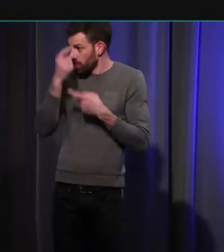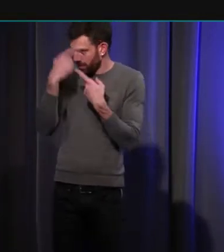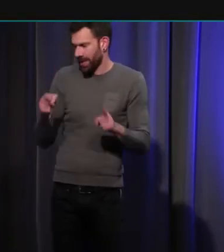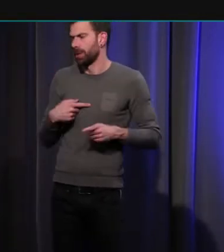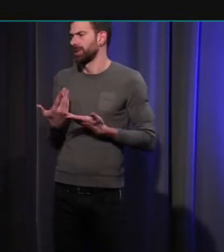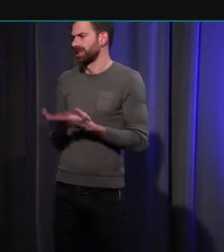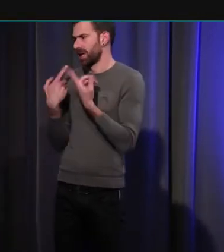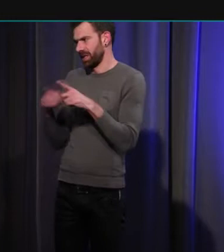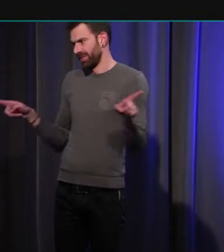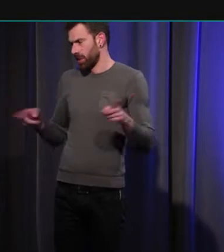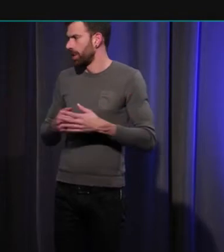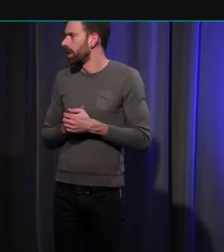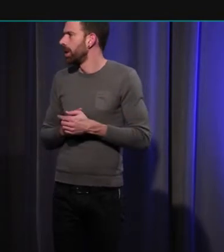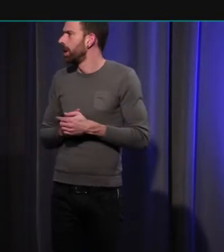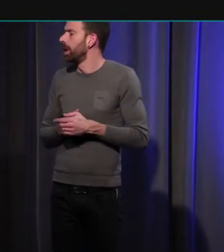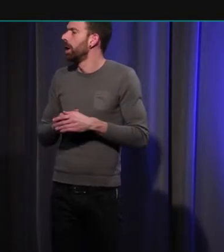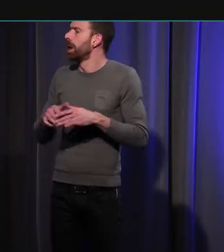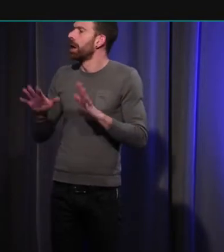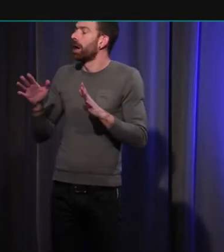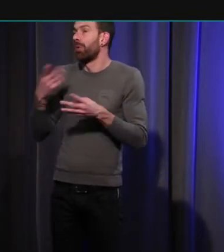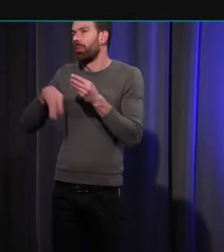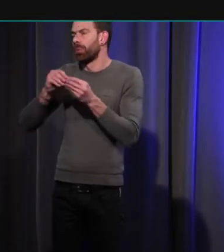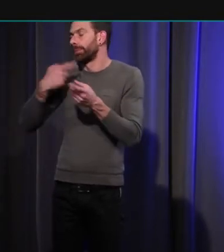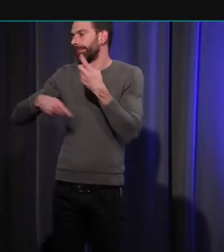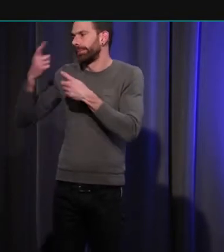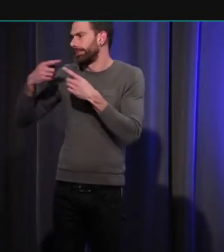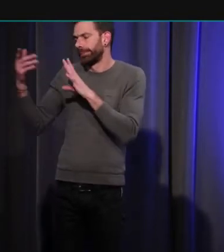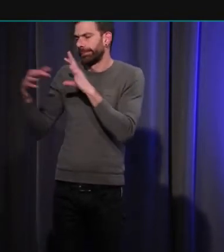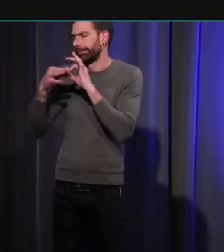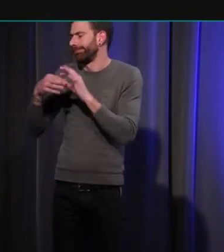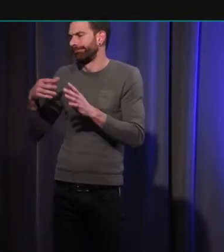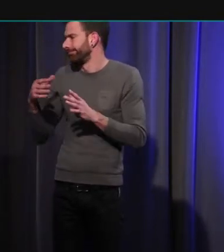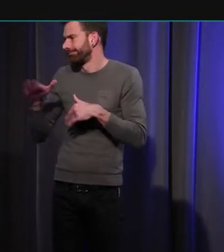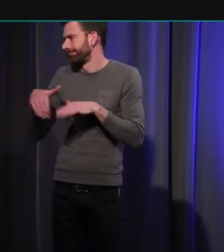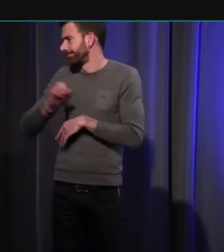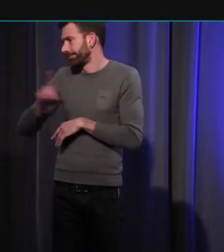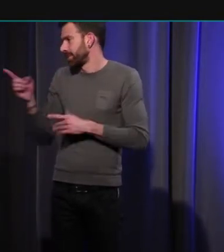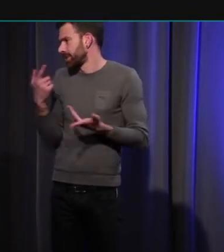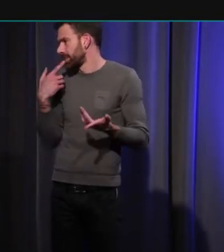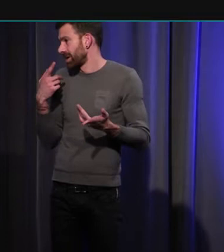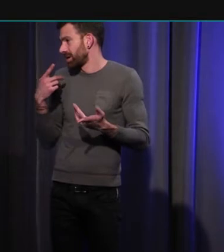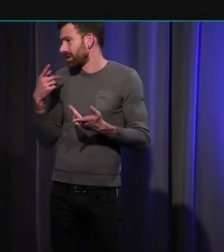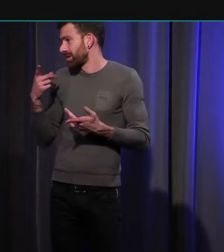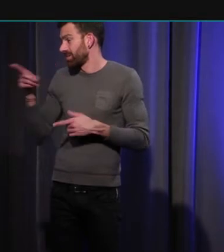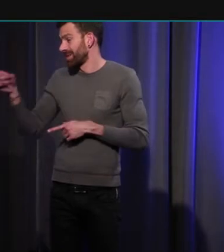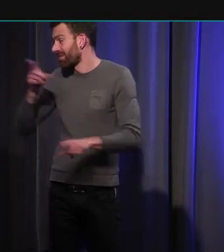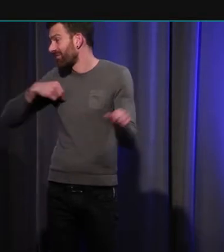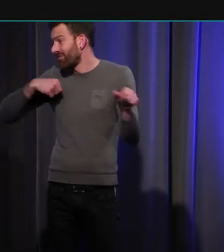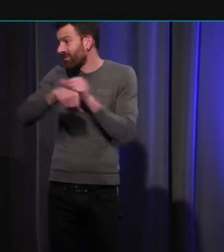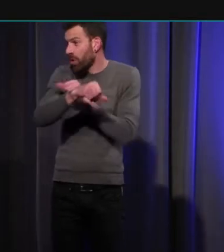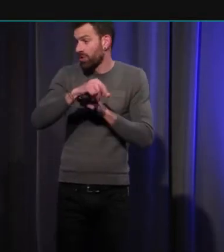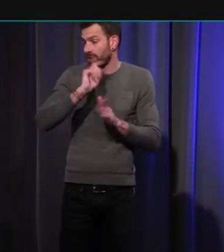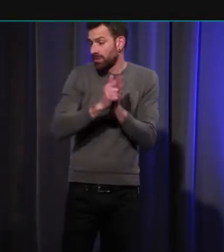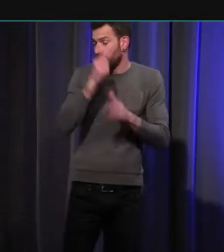donc je dirais pas historiquement plus ça marche pas que le djihad est une réponse à la à la croisade et qu'